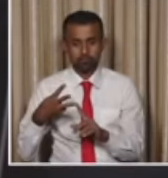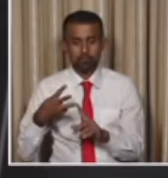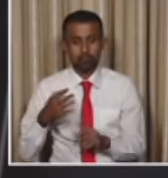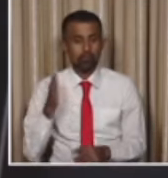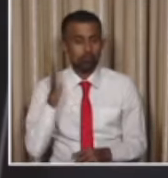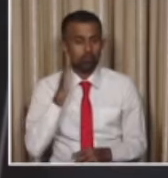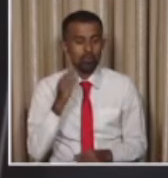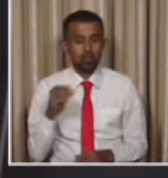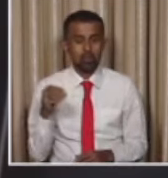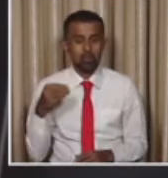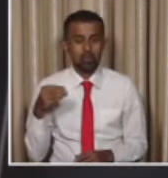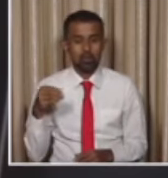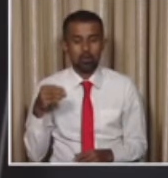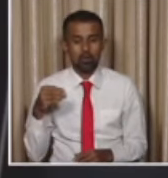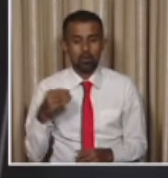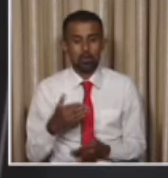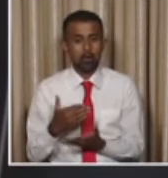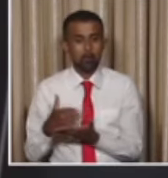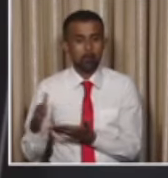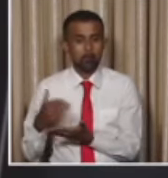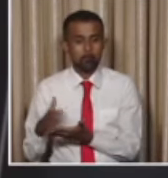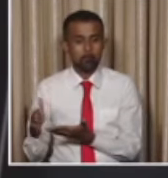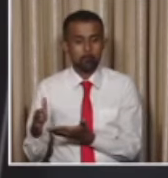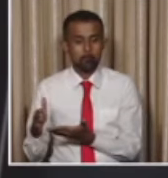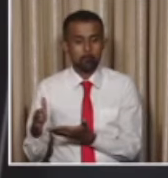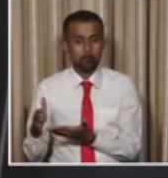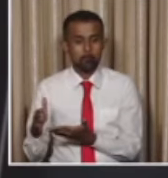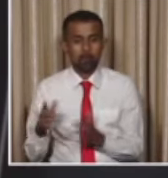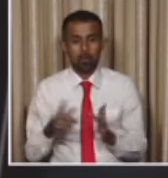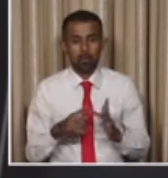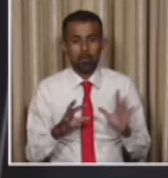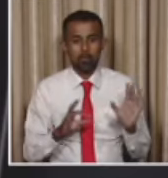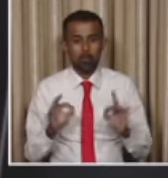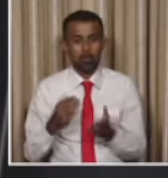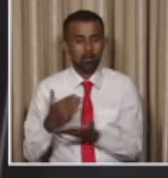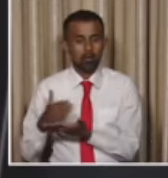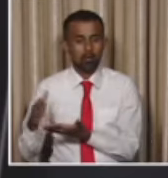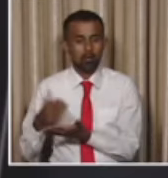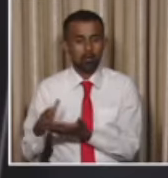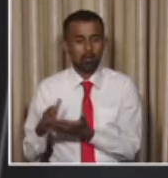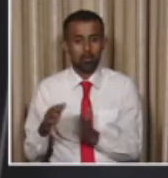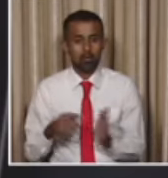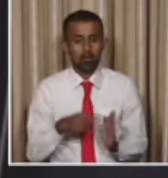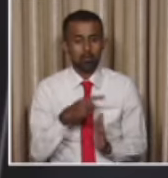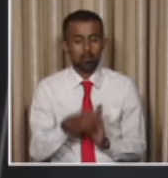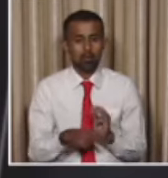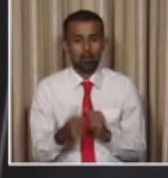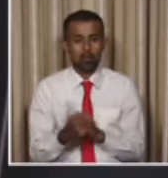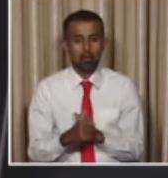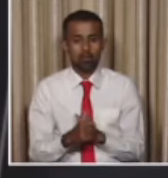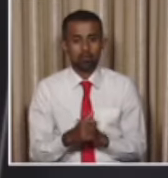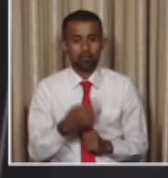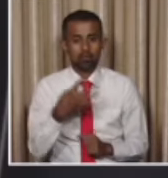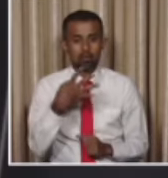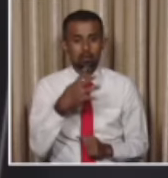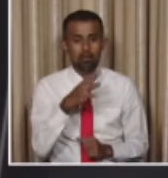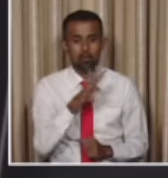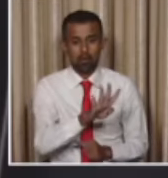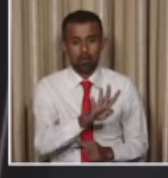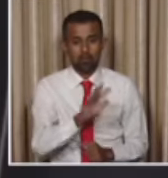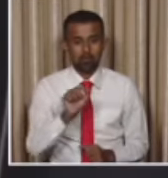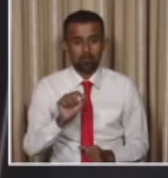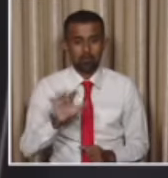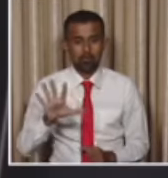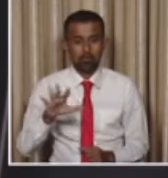විදේශ ණය සේවා කරන ගෙවීම් ණය වාරිකා පොලී ගෙවීම් දලදේශීය නිෂ්පාදනයේ 4.5% ඉක්මවන්නට